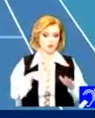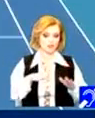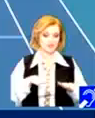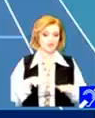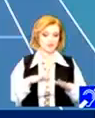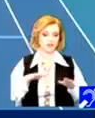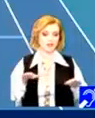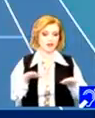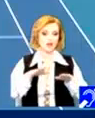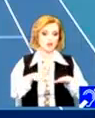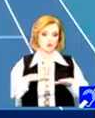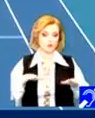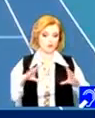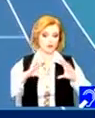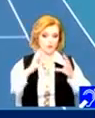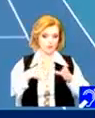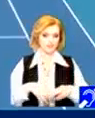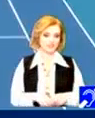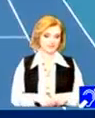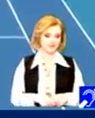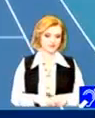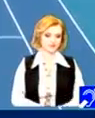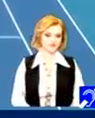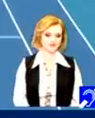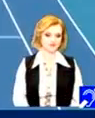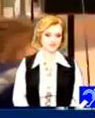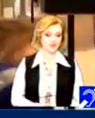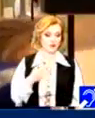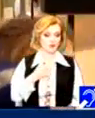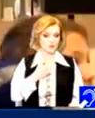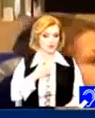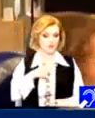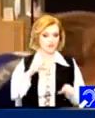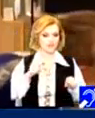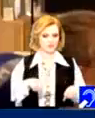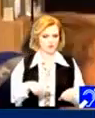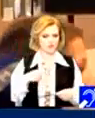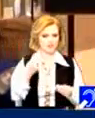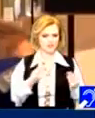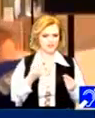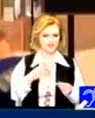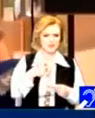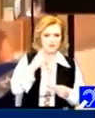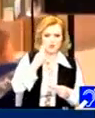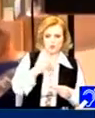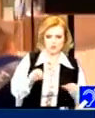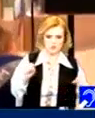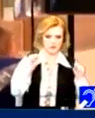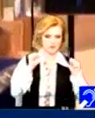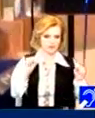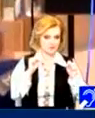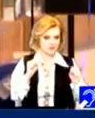basarabeanul a jucat împotriva legendarului Roger Federer. Am avut ocazia să joc cu cel mai bun din toată istoria tenisului